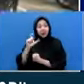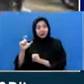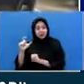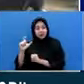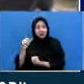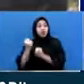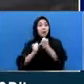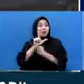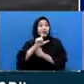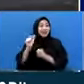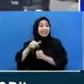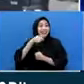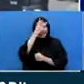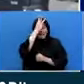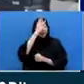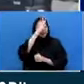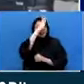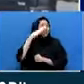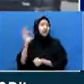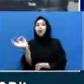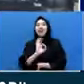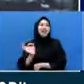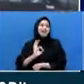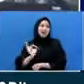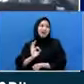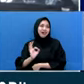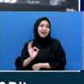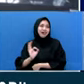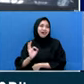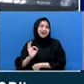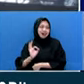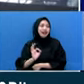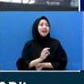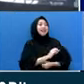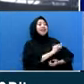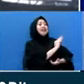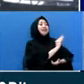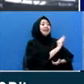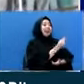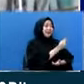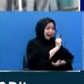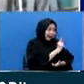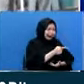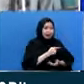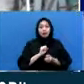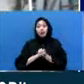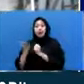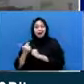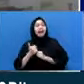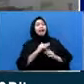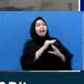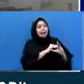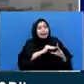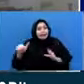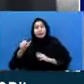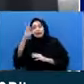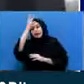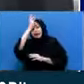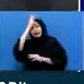di Kaltim Hm otomatis kita datangkan dari Jakarta atau Surabaya yang mempunyai unit-unit tersebut Oke